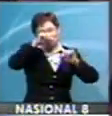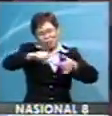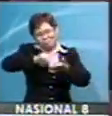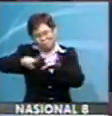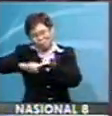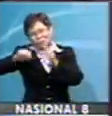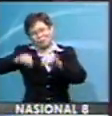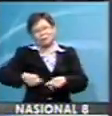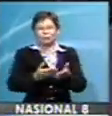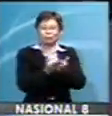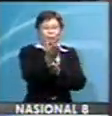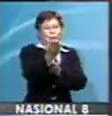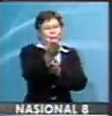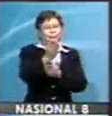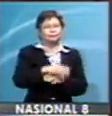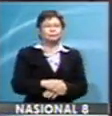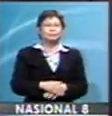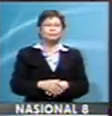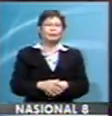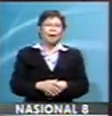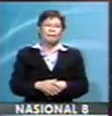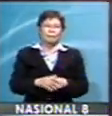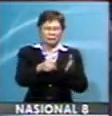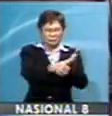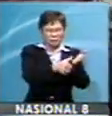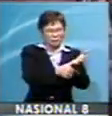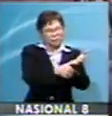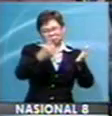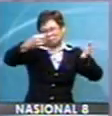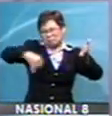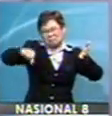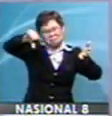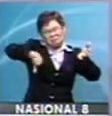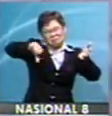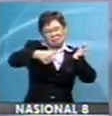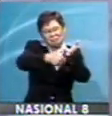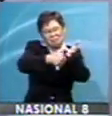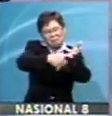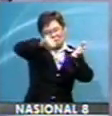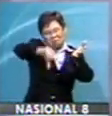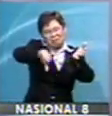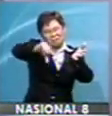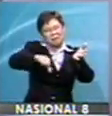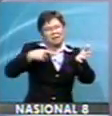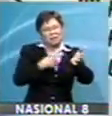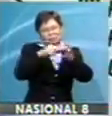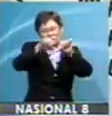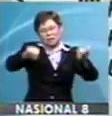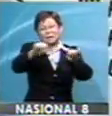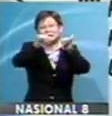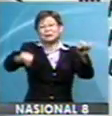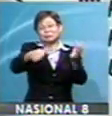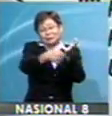e secara terus kalau cap jari tak lepas so kita gunakan sistem cap jari